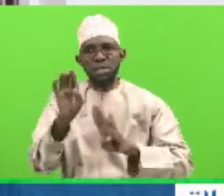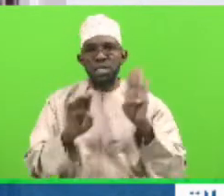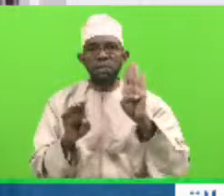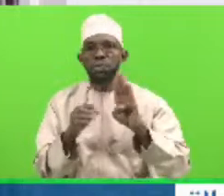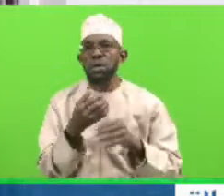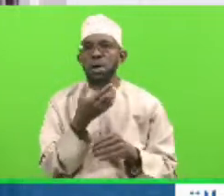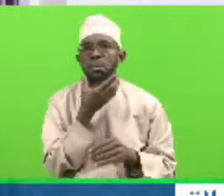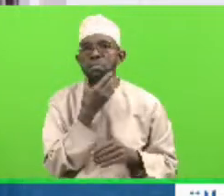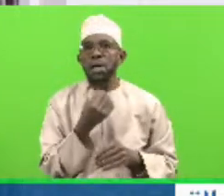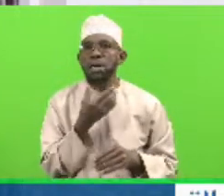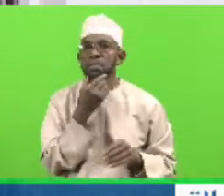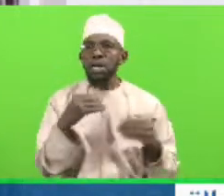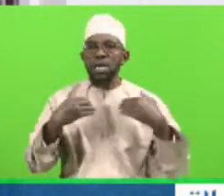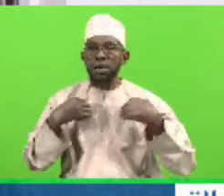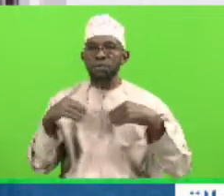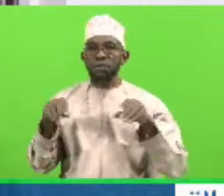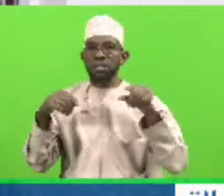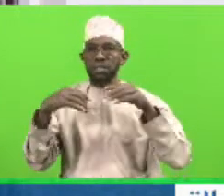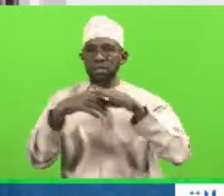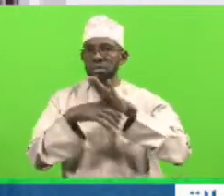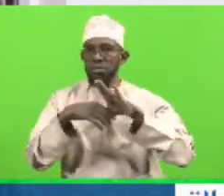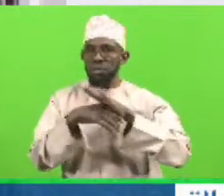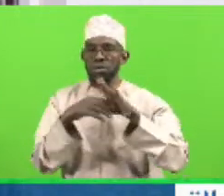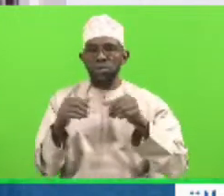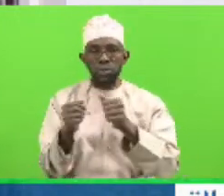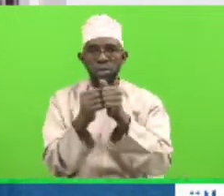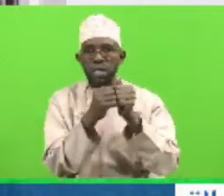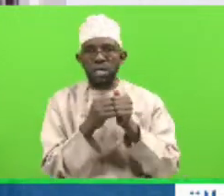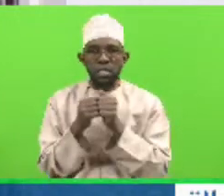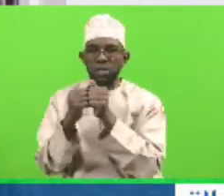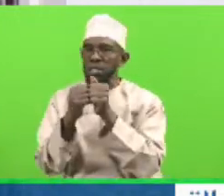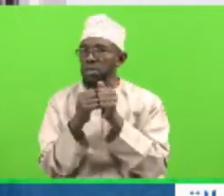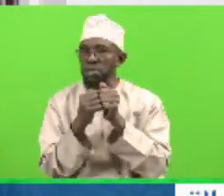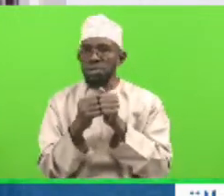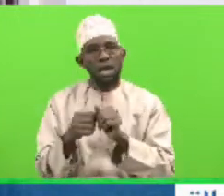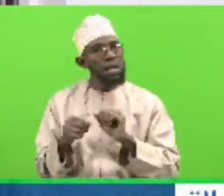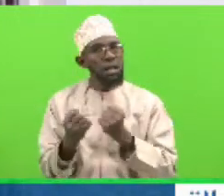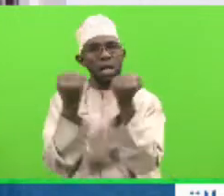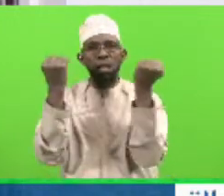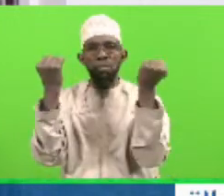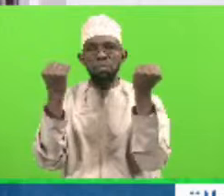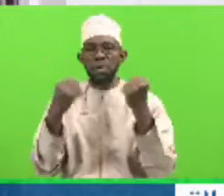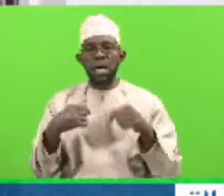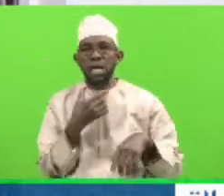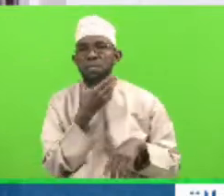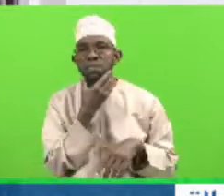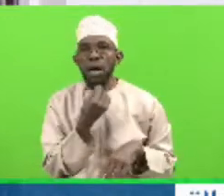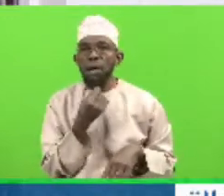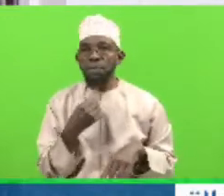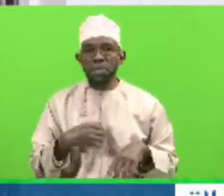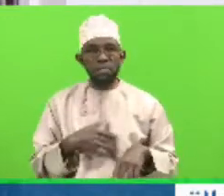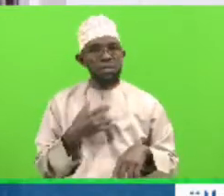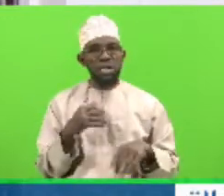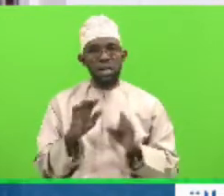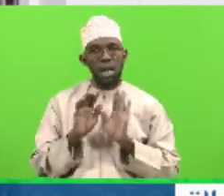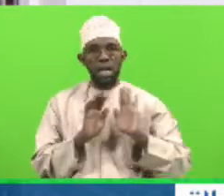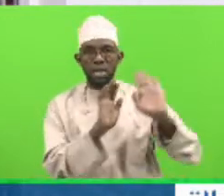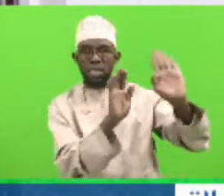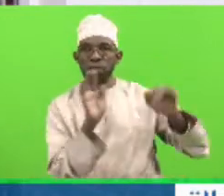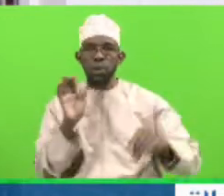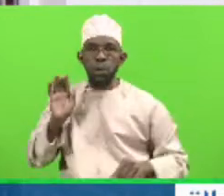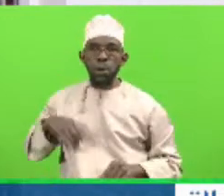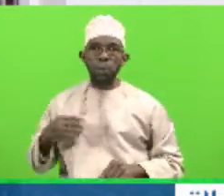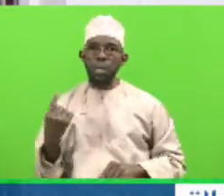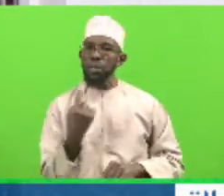سبقكم بها من أحد من العالمين إنكم لتأتون الرجال شهوة من دون النساء